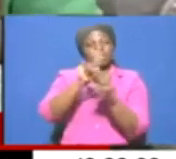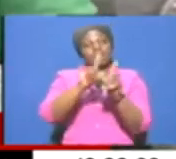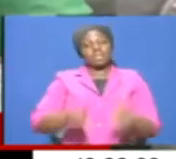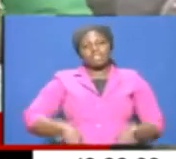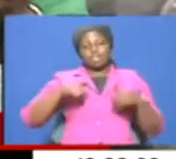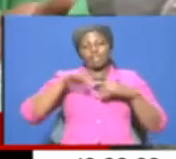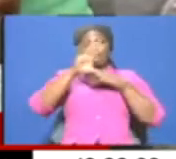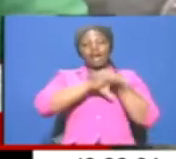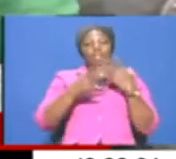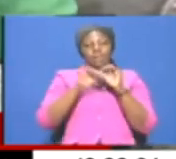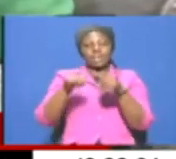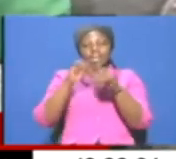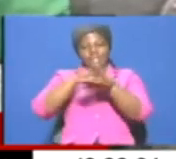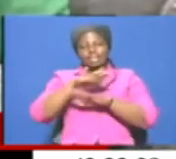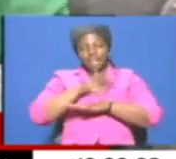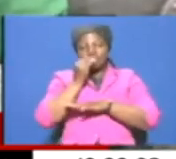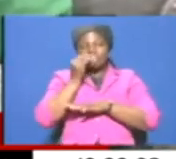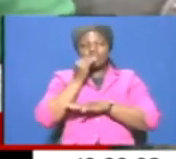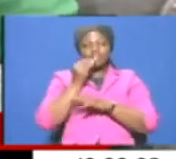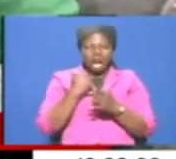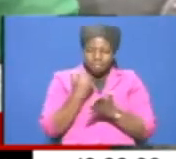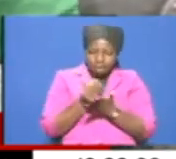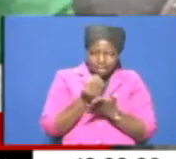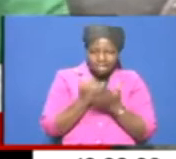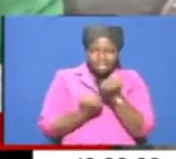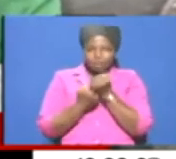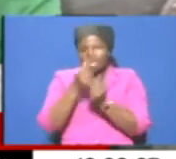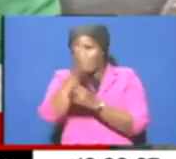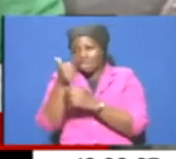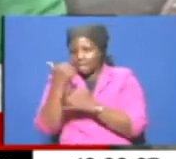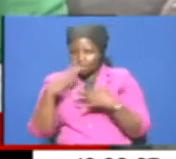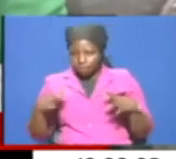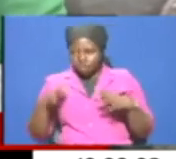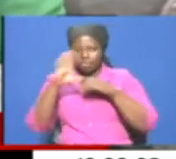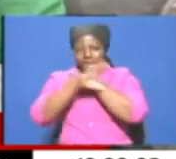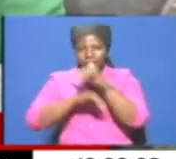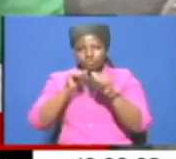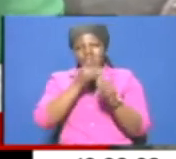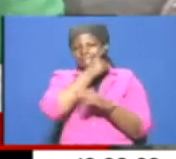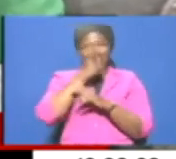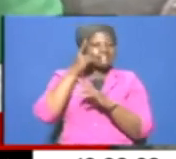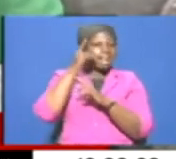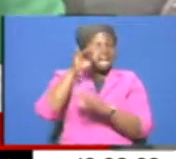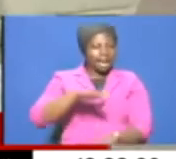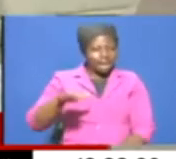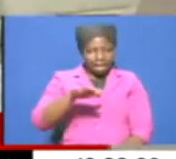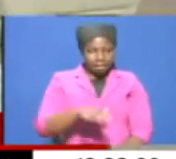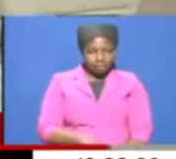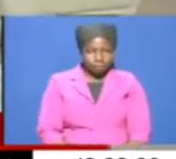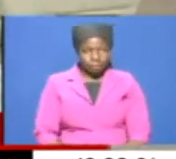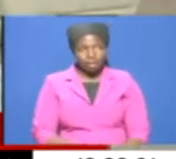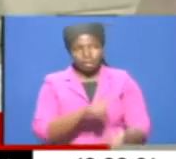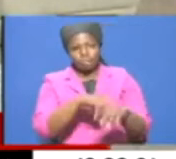chakula, tuwe na pesa, na tulisha wale wengine hao unasema, hiyo inchi ambao siko jagwani. Na tunapozungumzia kuhusiana na